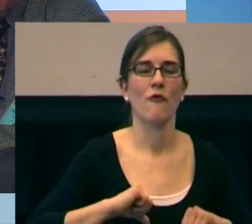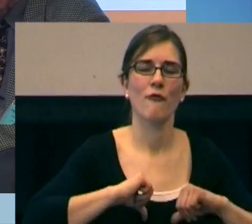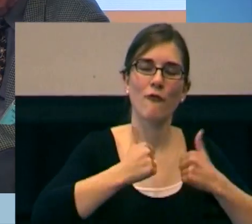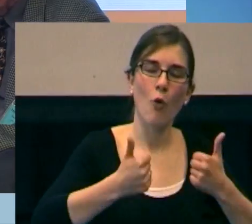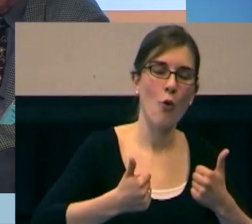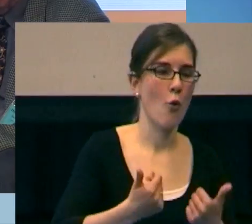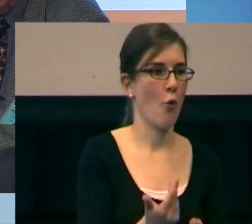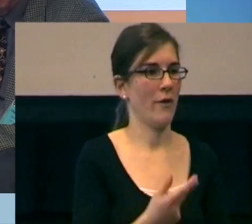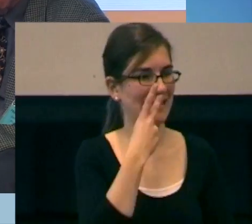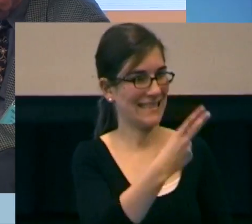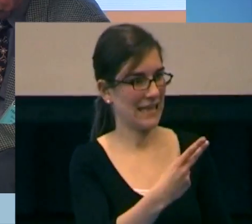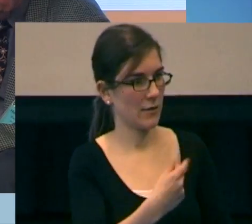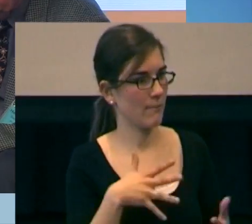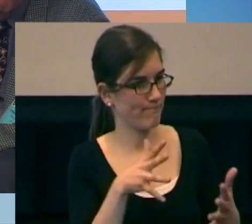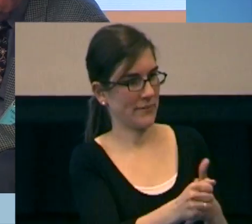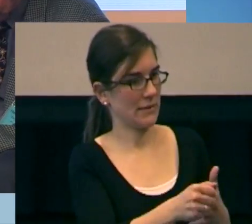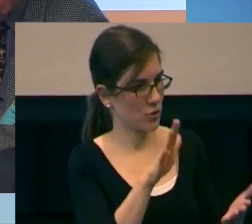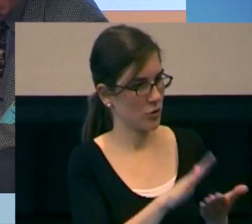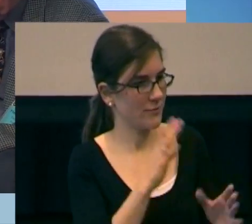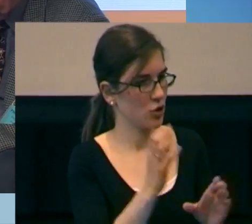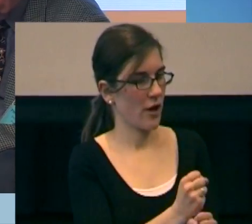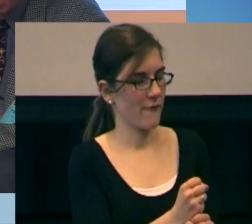erfolgreich therapiert werden kann.